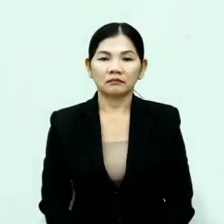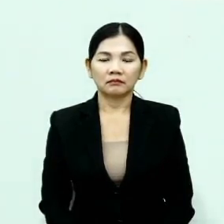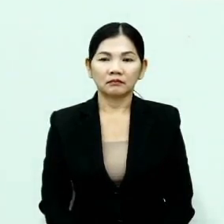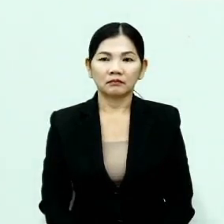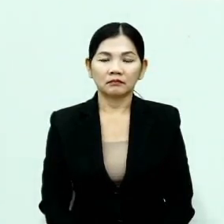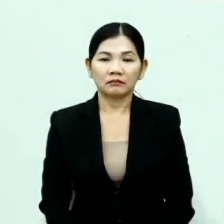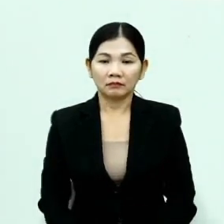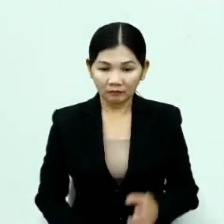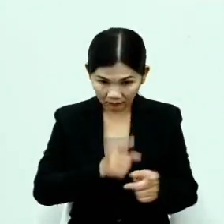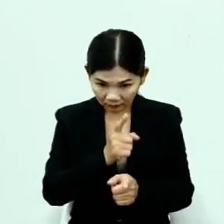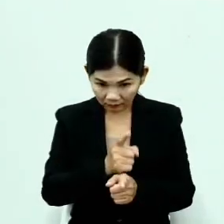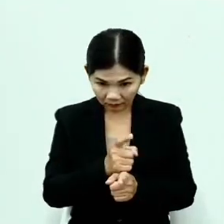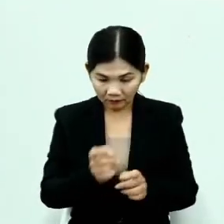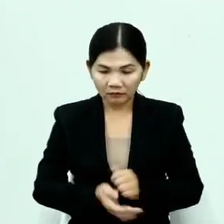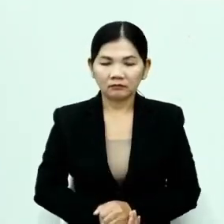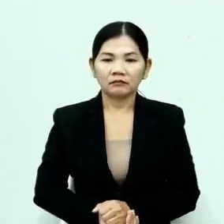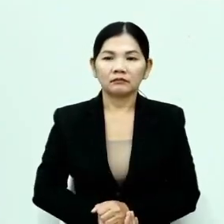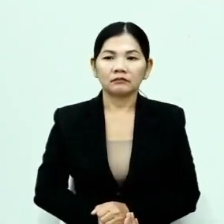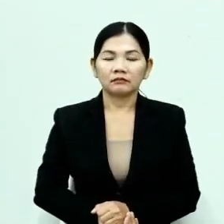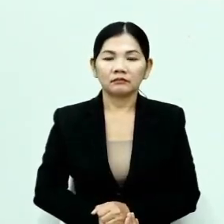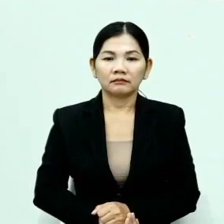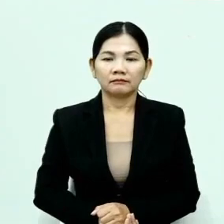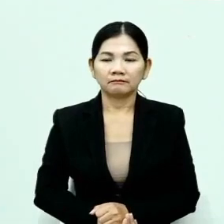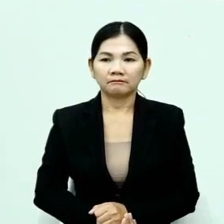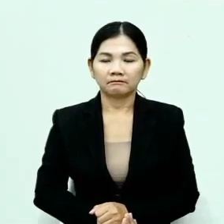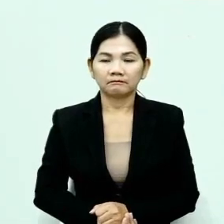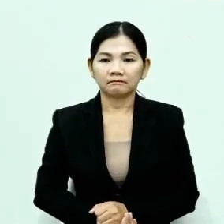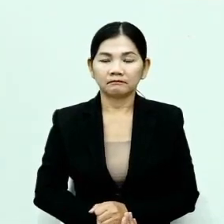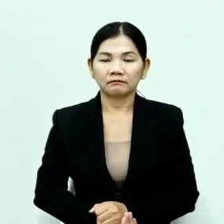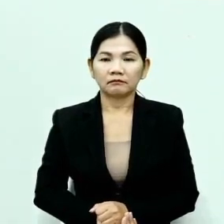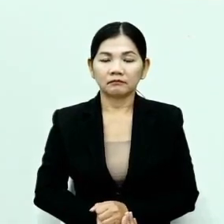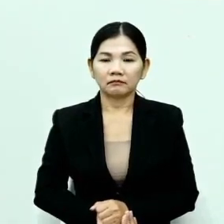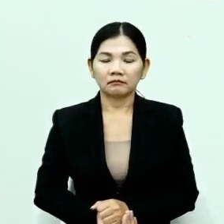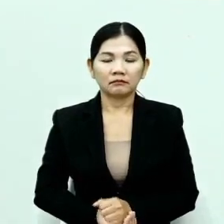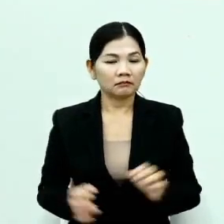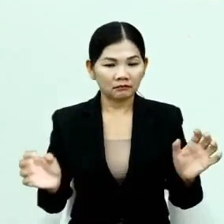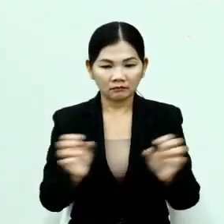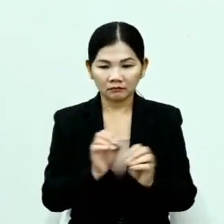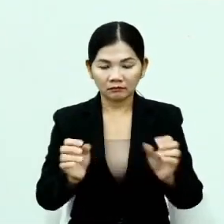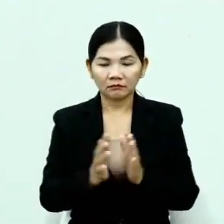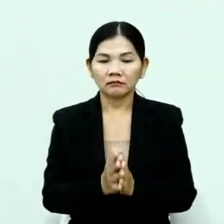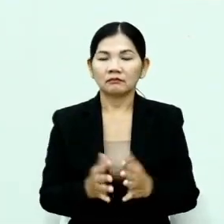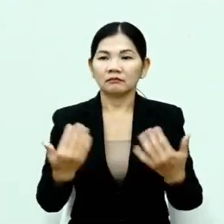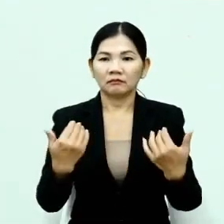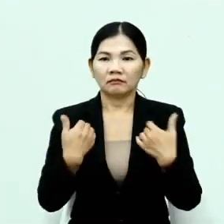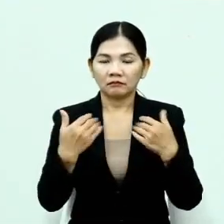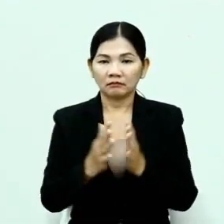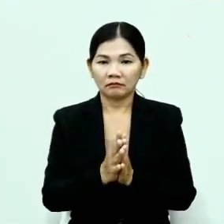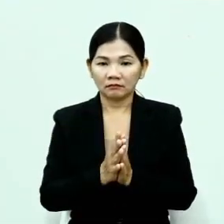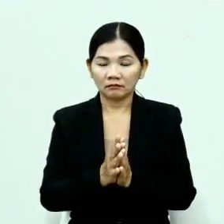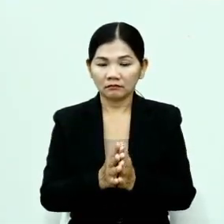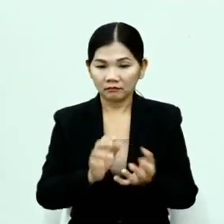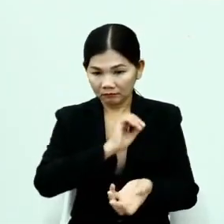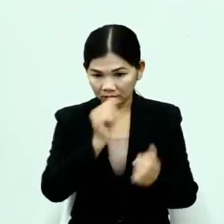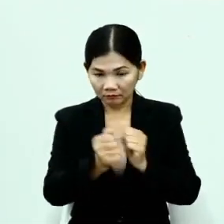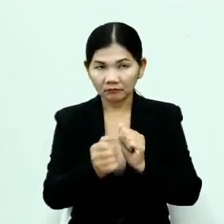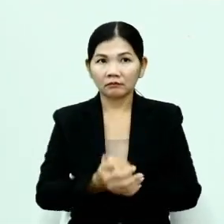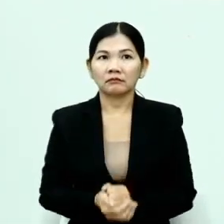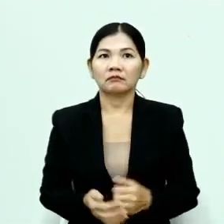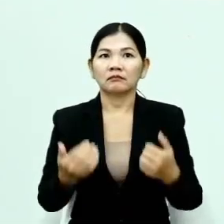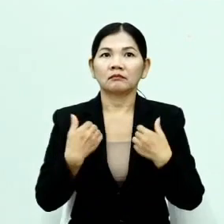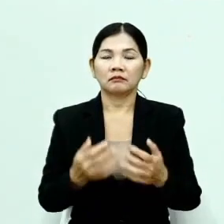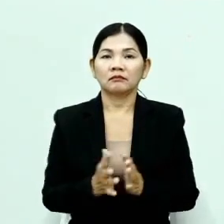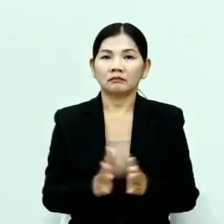ចានេះត្រឹមត្រូវទេកូនចាត្រឹមត្រូវចំណាច់កូនណាដែលមិនទាន់ត្រឹមត្រូវល្អទេកូនអាចកែតម្រូវណាអញ្ចឹង